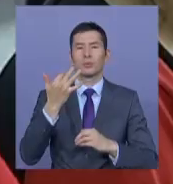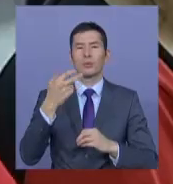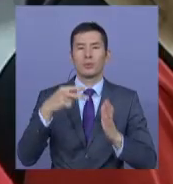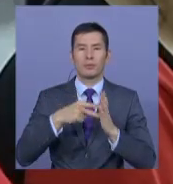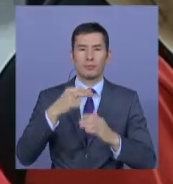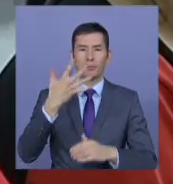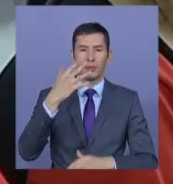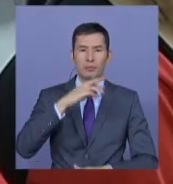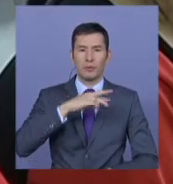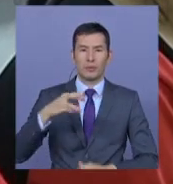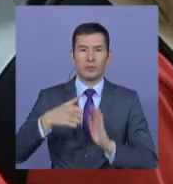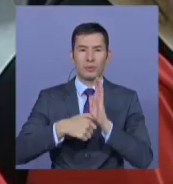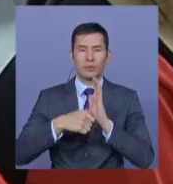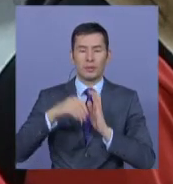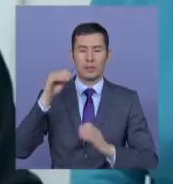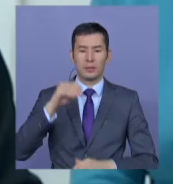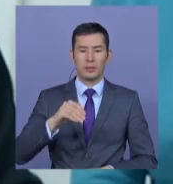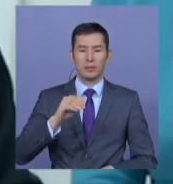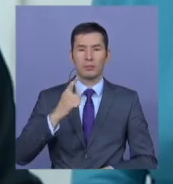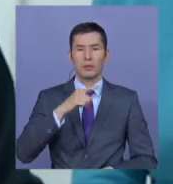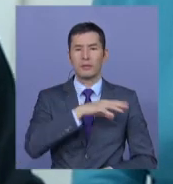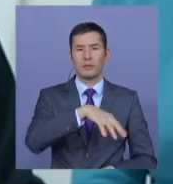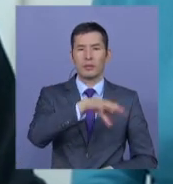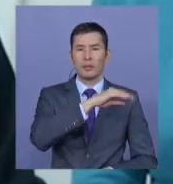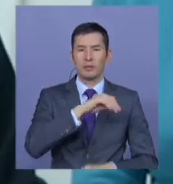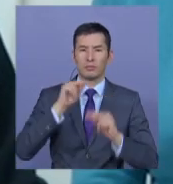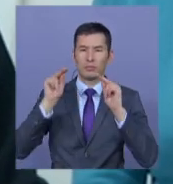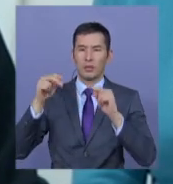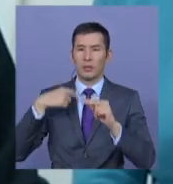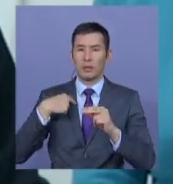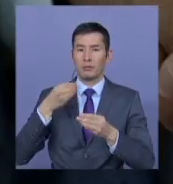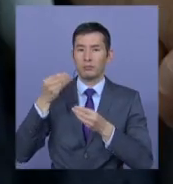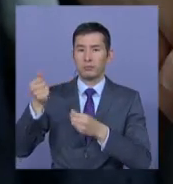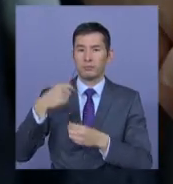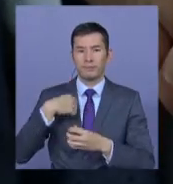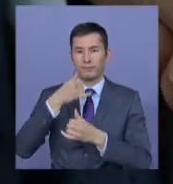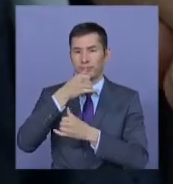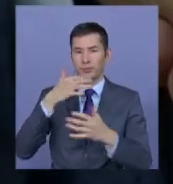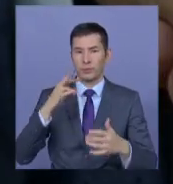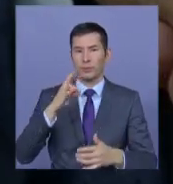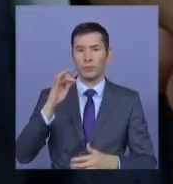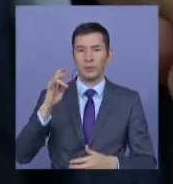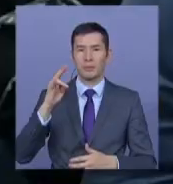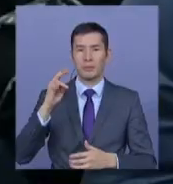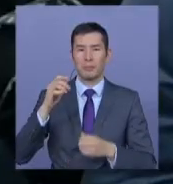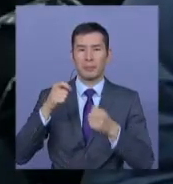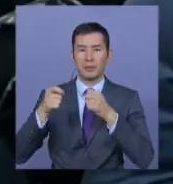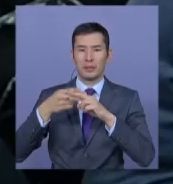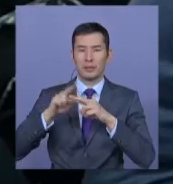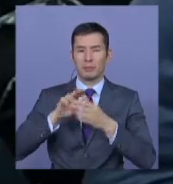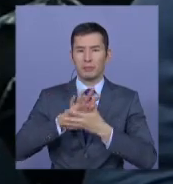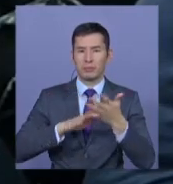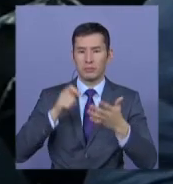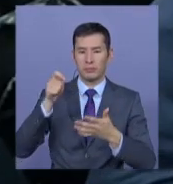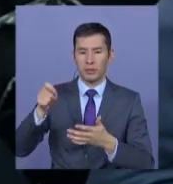Жауаптылардың сөзінше тұрғындар аталған соманы төлей алмайтындарын айтып, аудандық Нұр Отан партиясына өтініш жазған. Содан кейін партия, пәтер